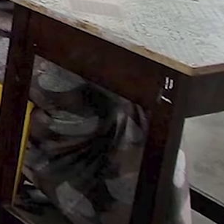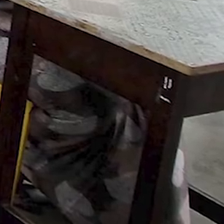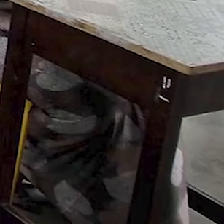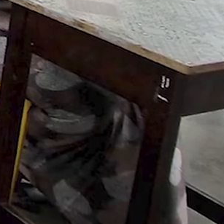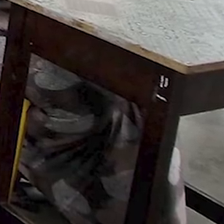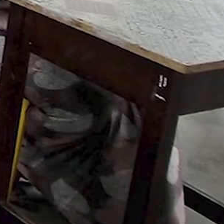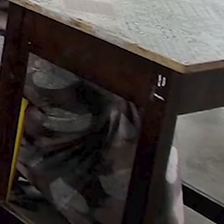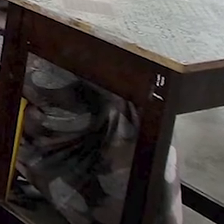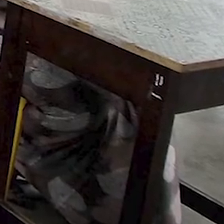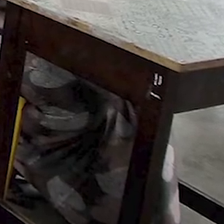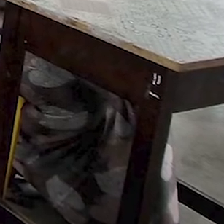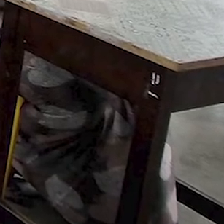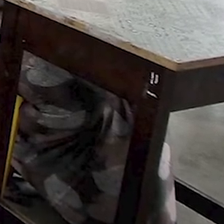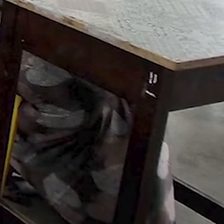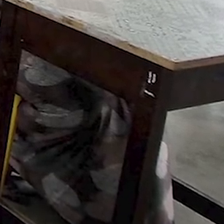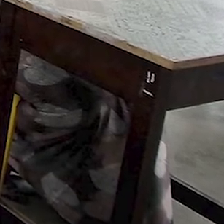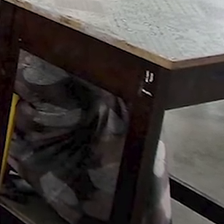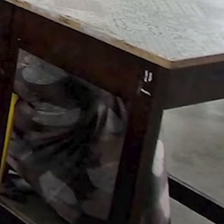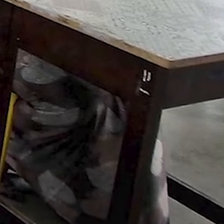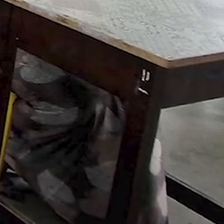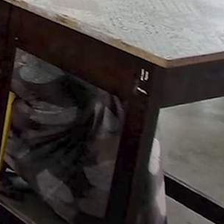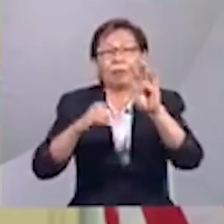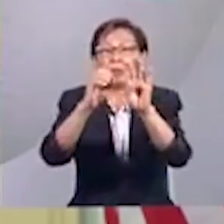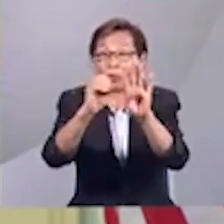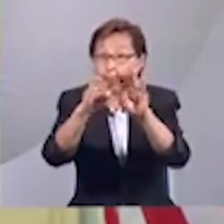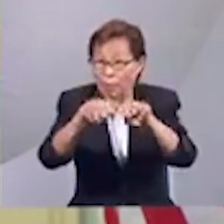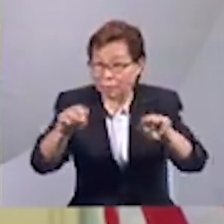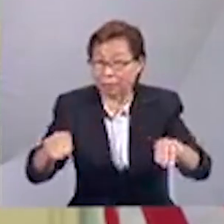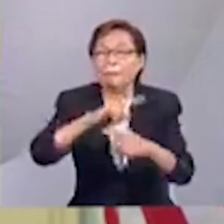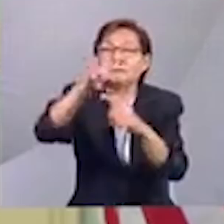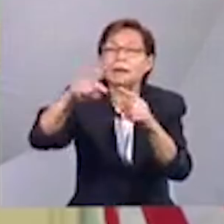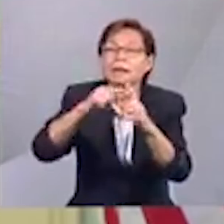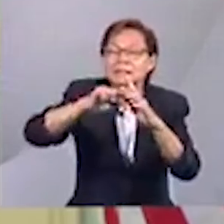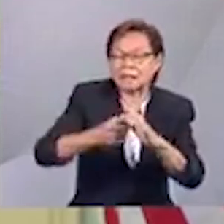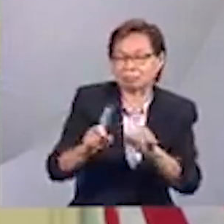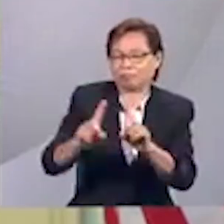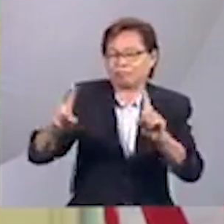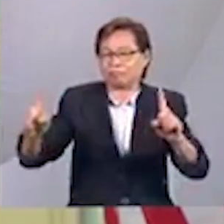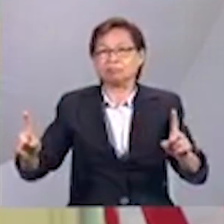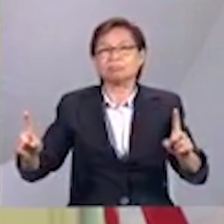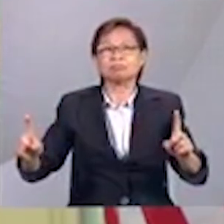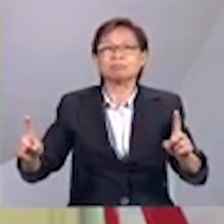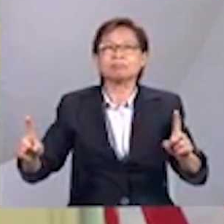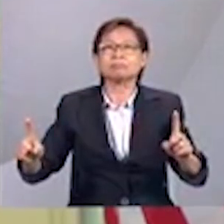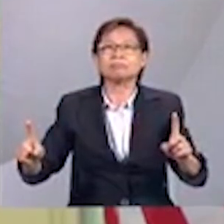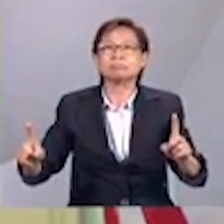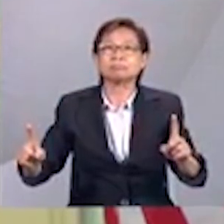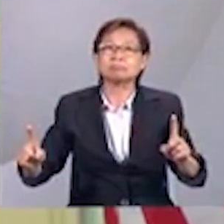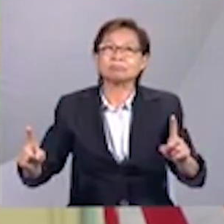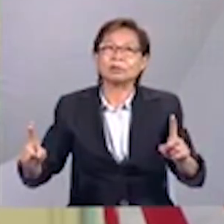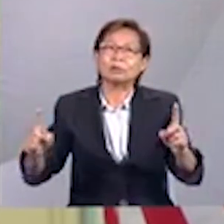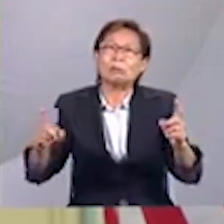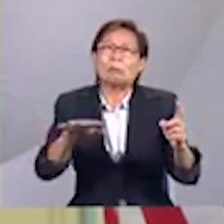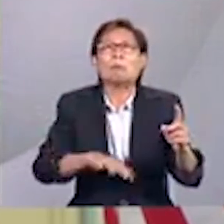tersebut mempunyai 40 orang pelajar, ya. Dan apabila kita buat penjarakan sosial, maknanya